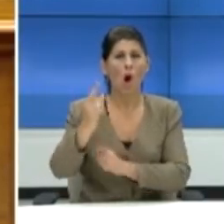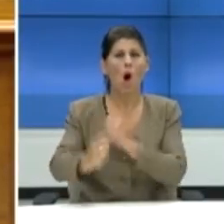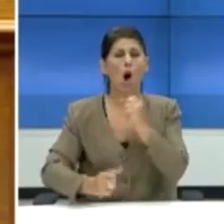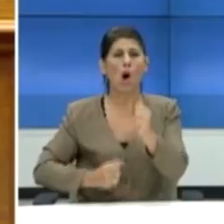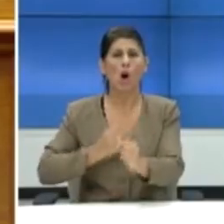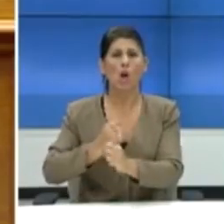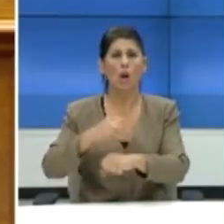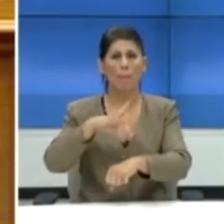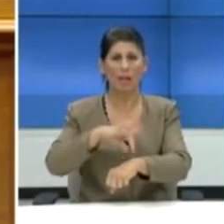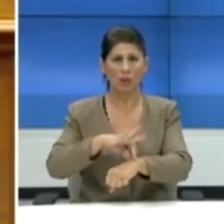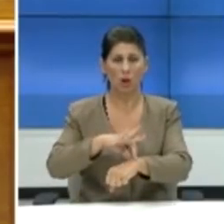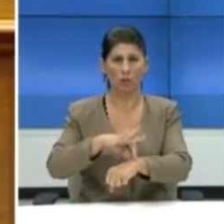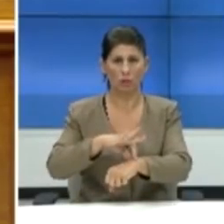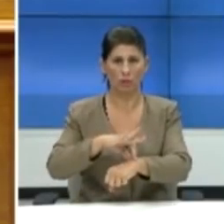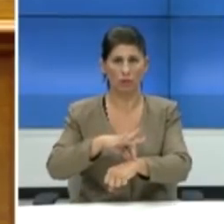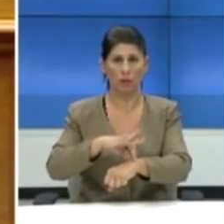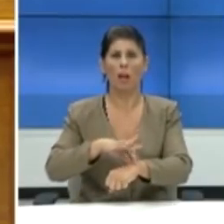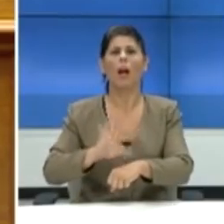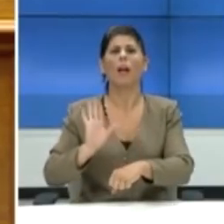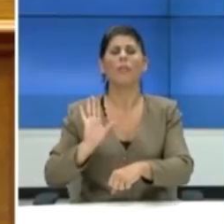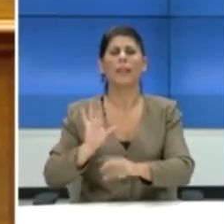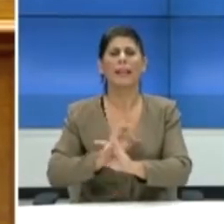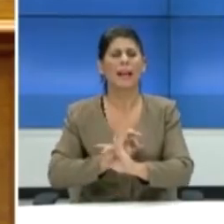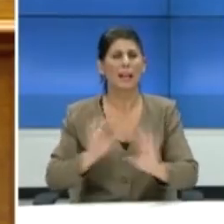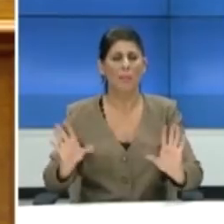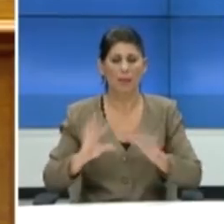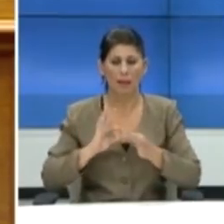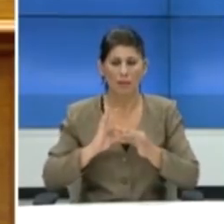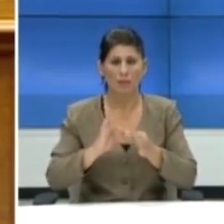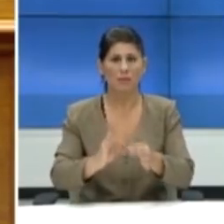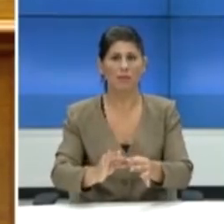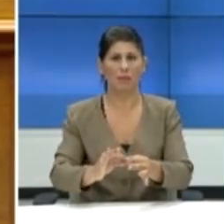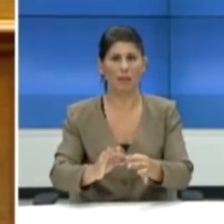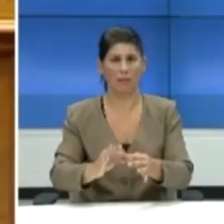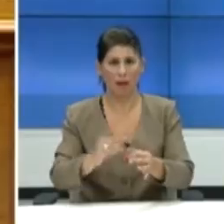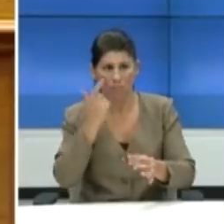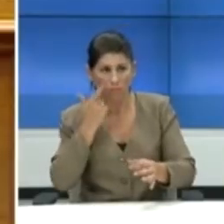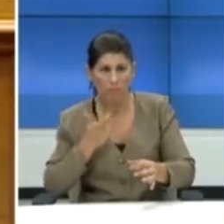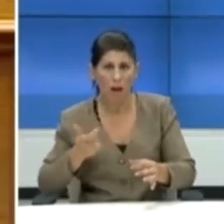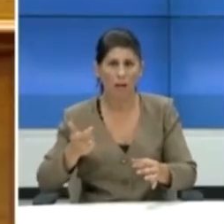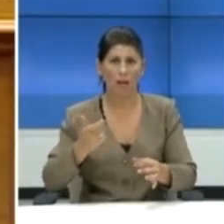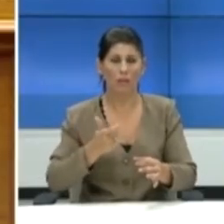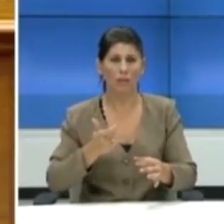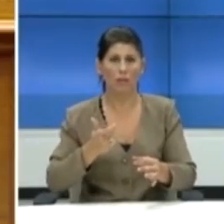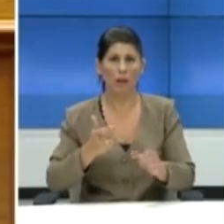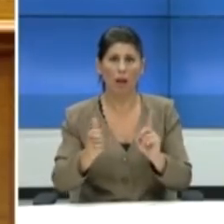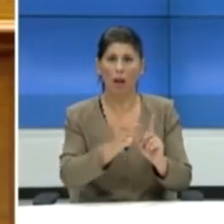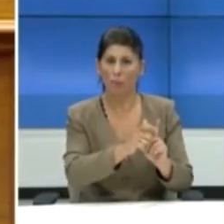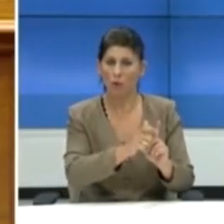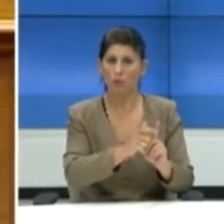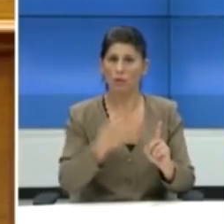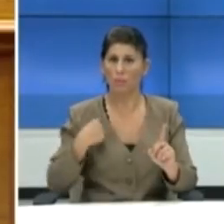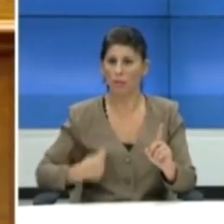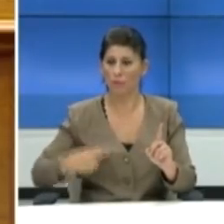χρόνιων πασχόντων ασθενών δεν είχαν καμιά συνέχεια της ιατρικής τους παρακολούθησης, αποκλείστηκαν